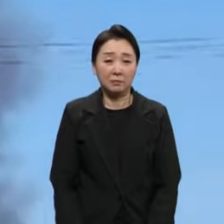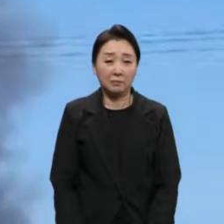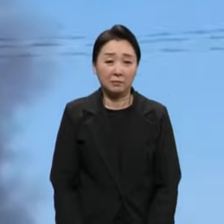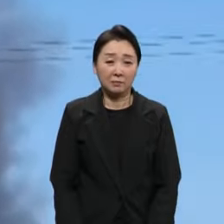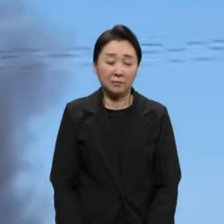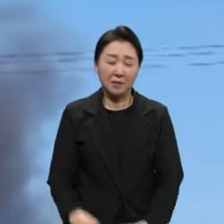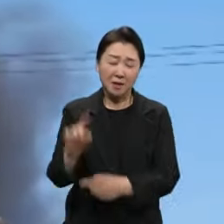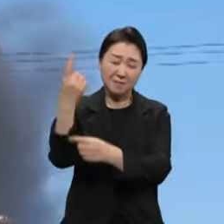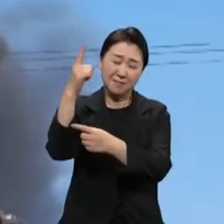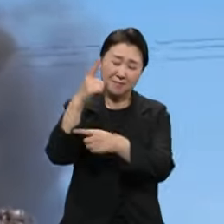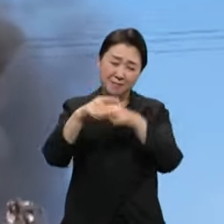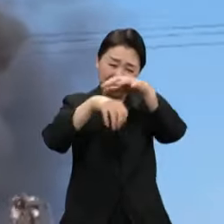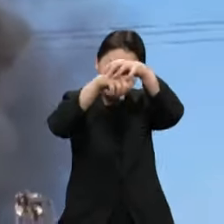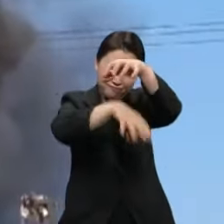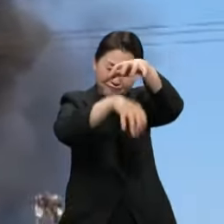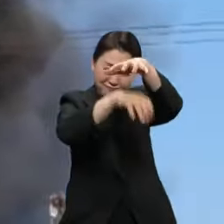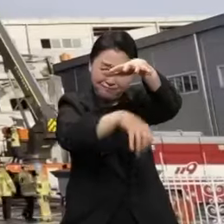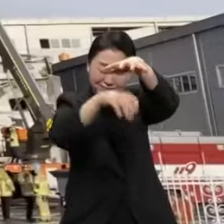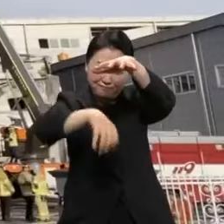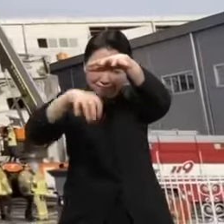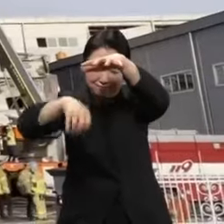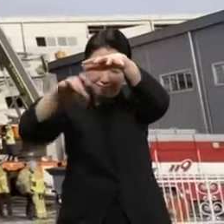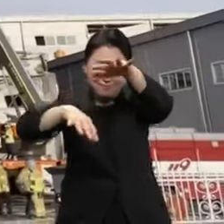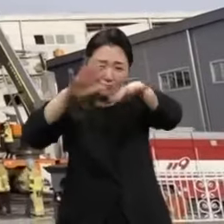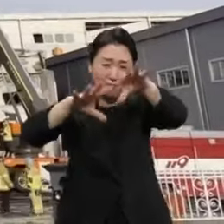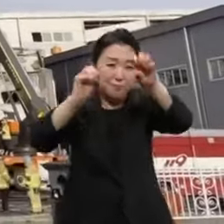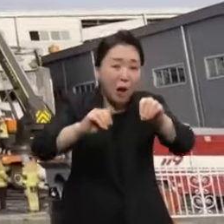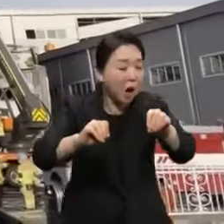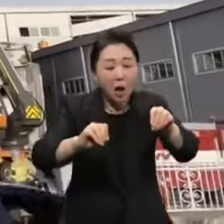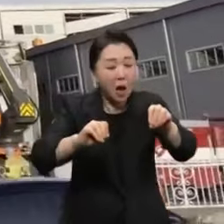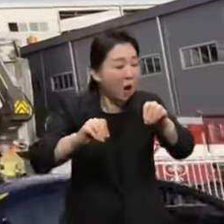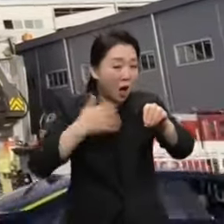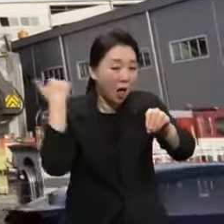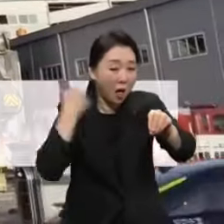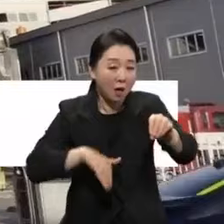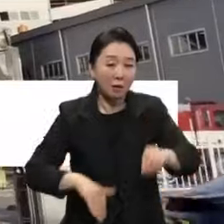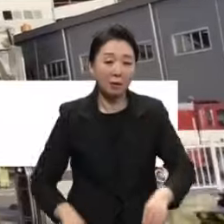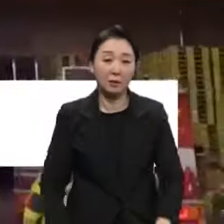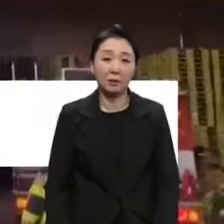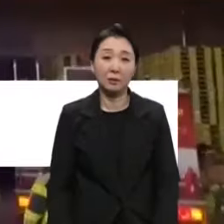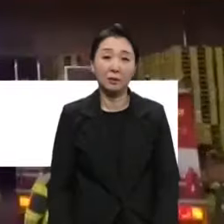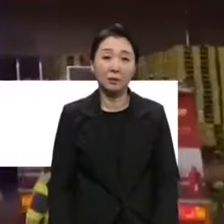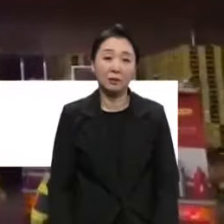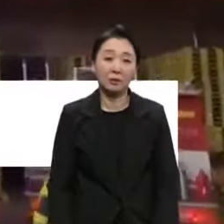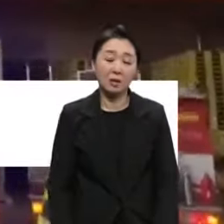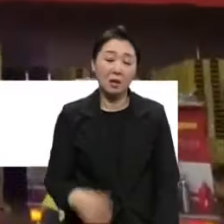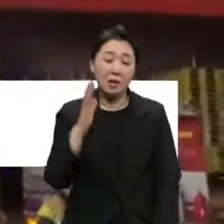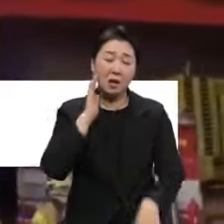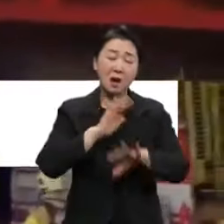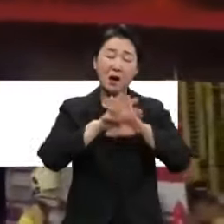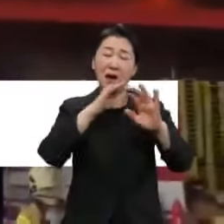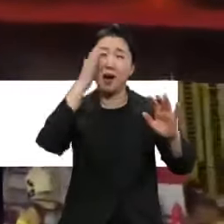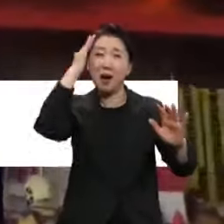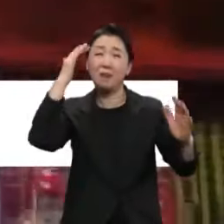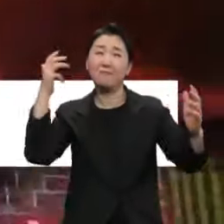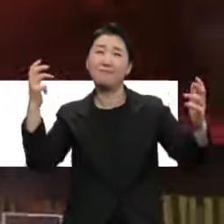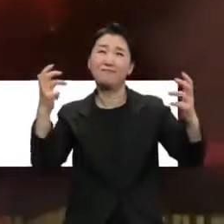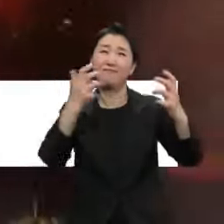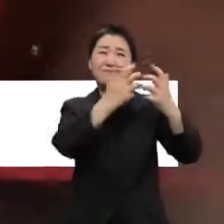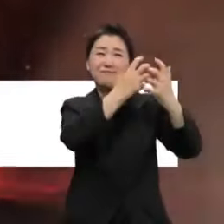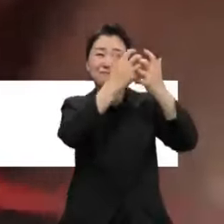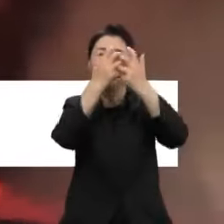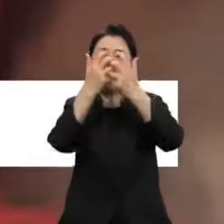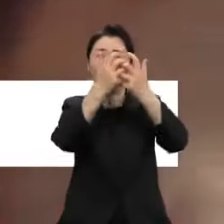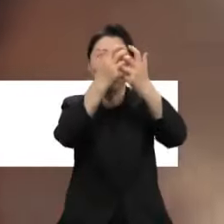소방헬기가 물을 뿌려보지만 불길을 잡는 데는 역부족입니다. 거의 하늘을 다 메울 만큼 그 정도 많이 났고